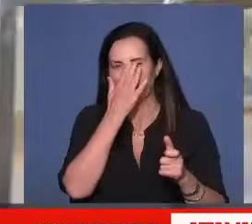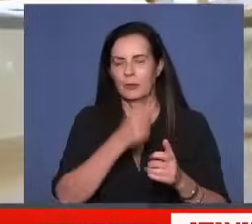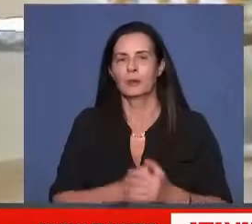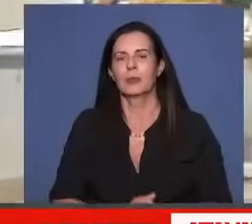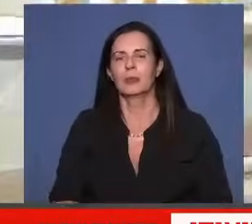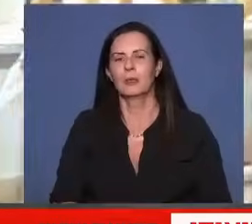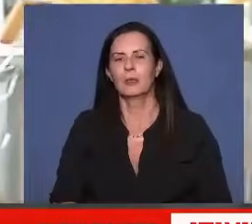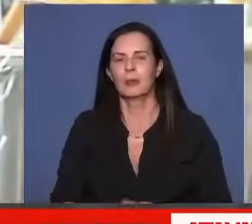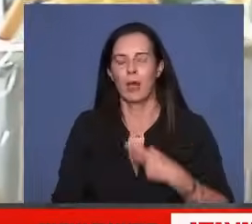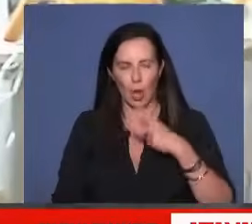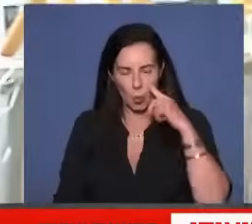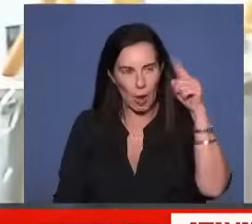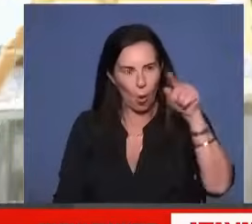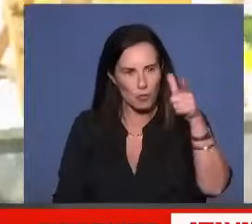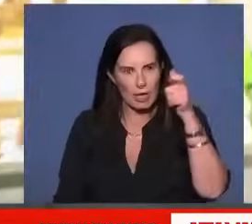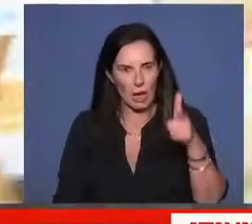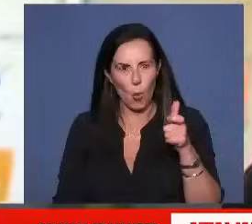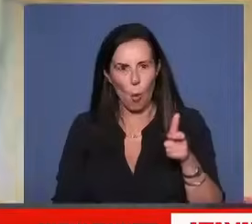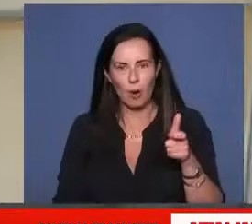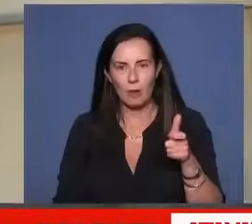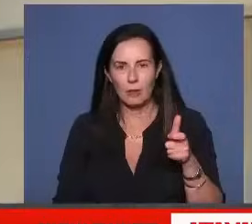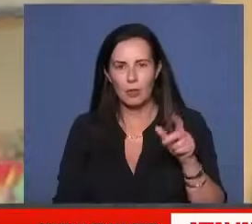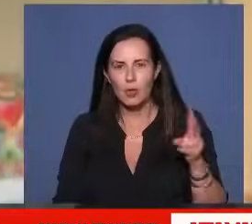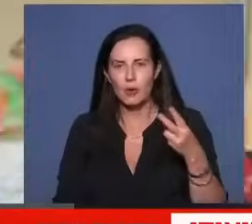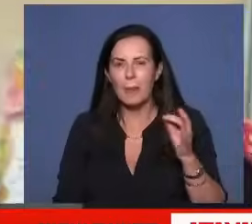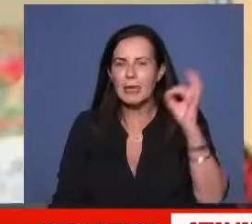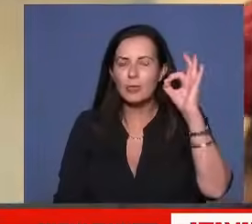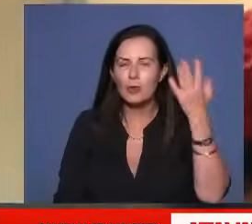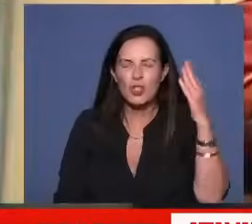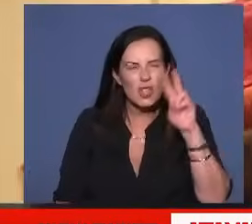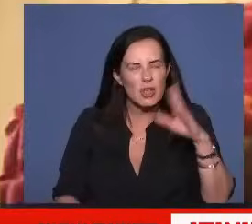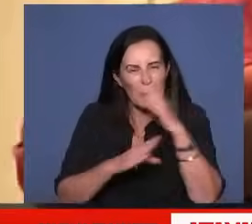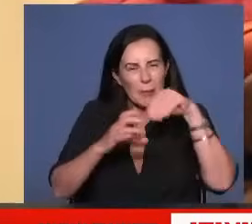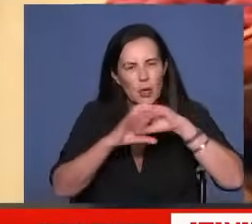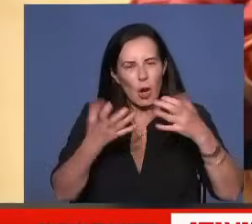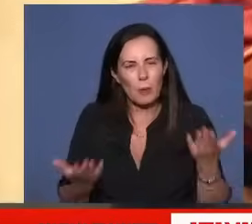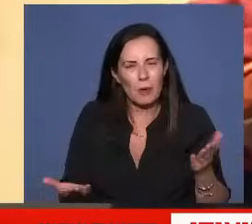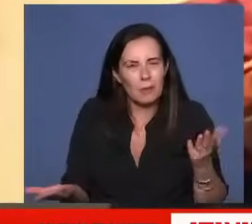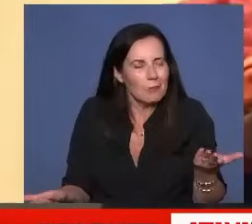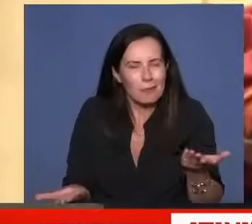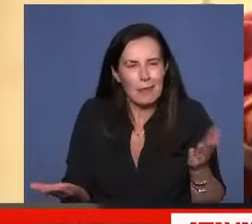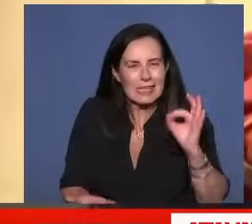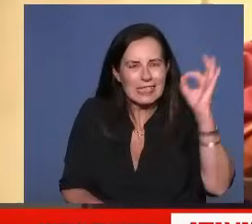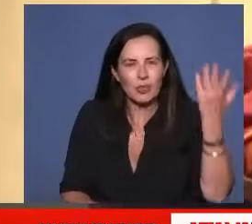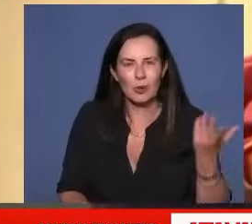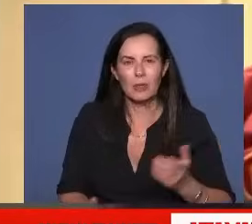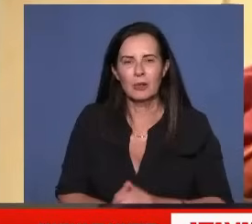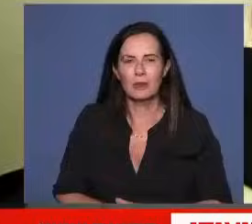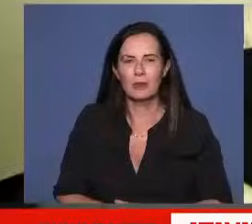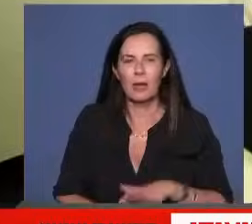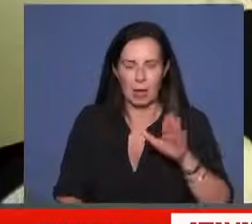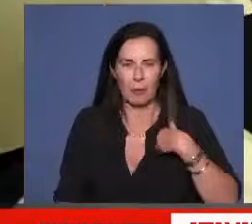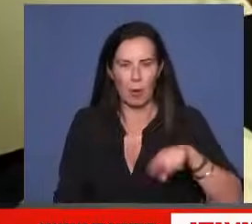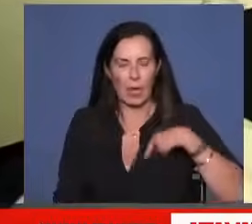אני מזהה חורים של כדור. אבל עוד פעם, מה הסיכוי שהם מחבלים בתוך קרם שלנו? כן, כן. גם לנו לקח זמן